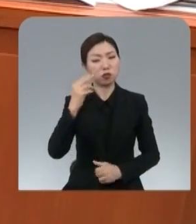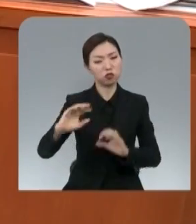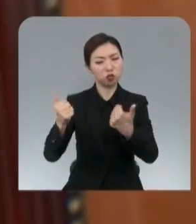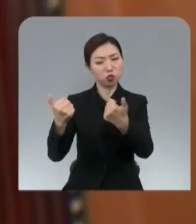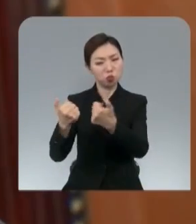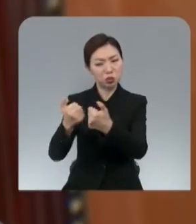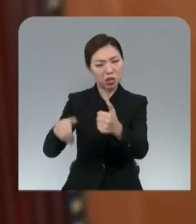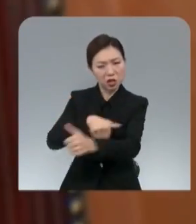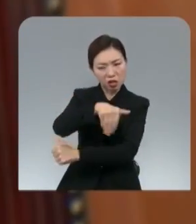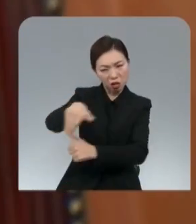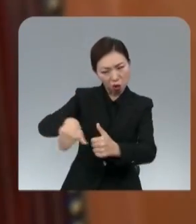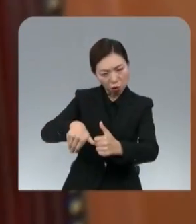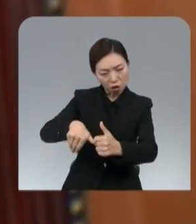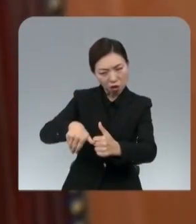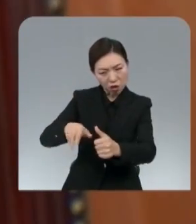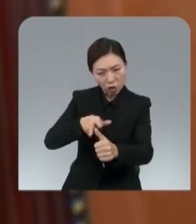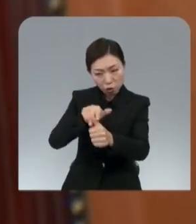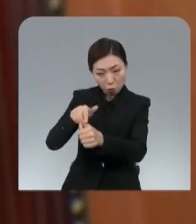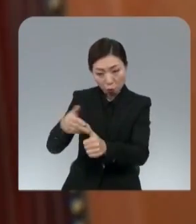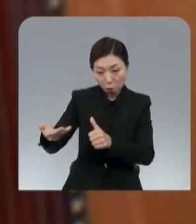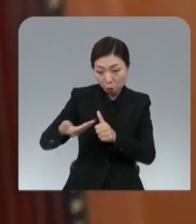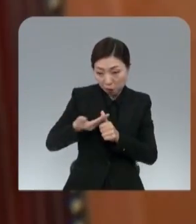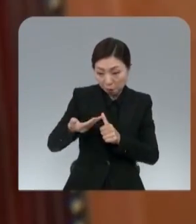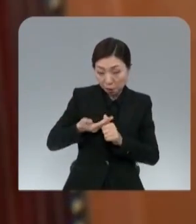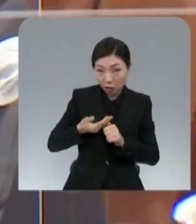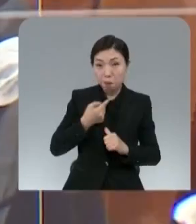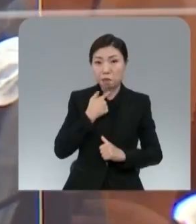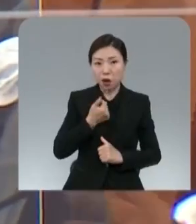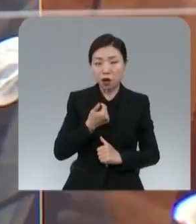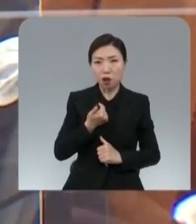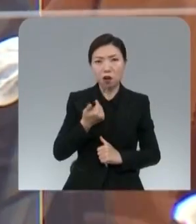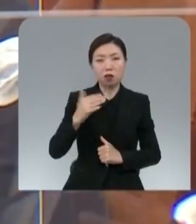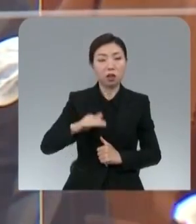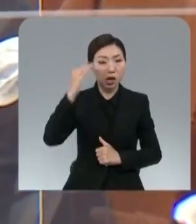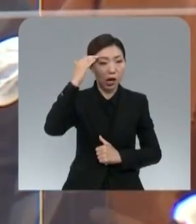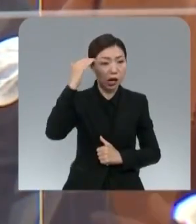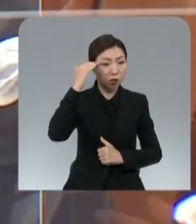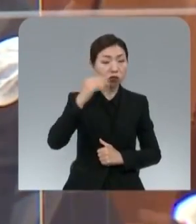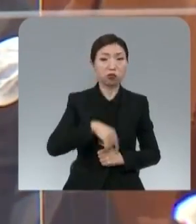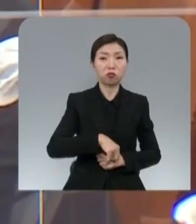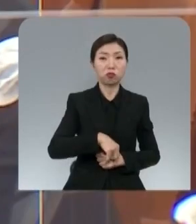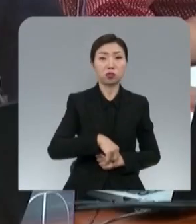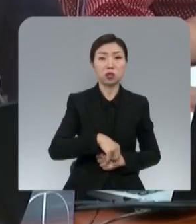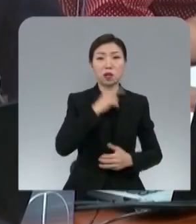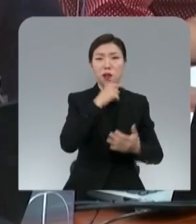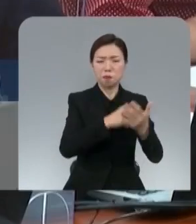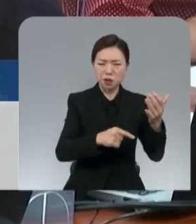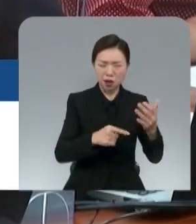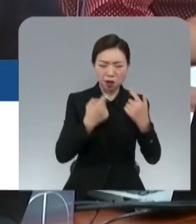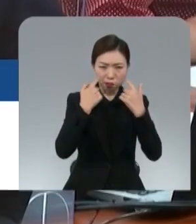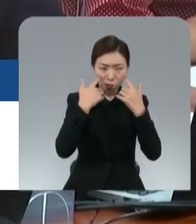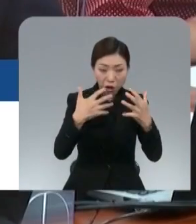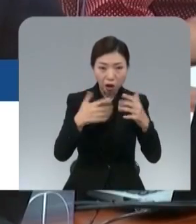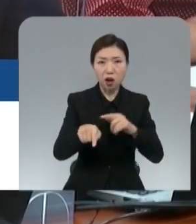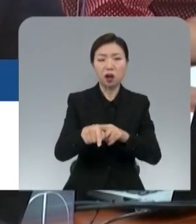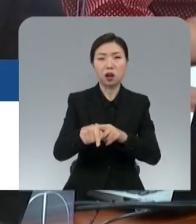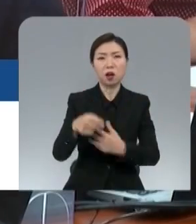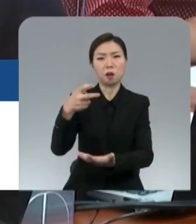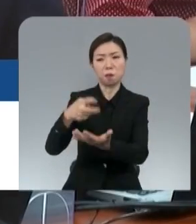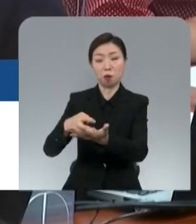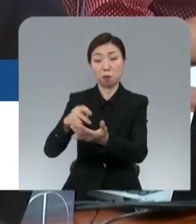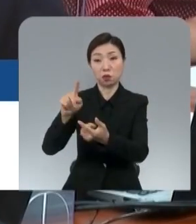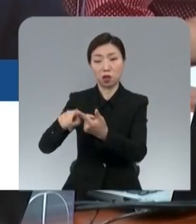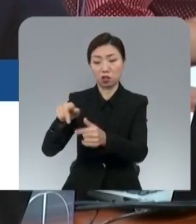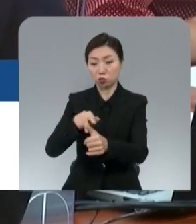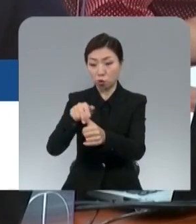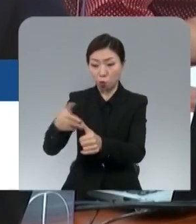보고는 받았지만 정작 우리 피해가 우려되는 부분은 상세히 보고받지 못한 셈입니다. 이런 IRA법이 나올 것은